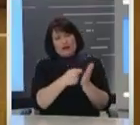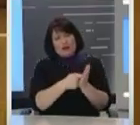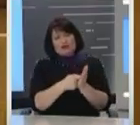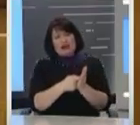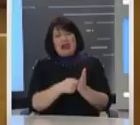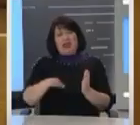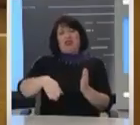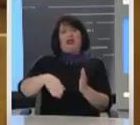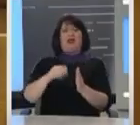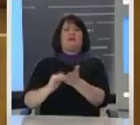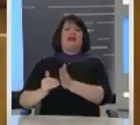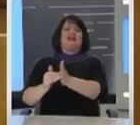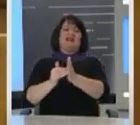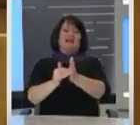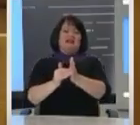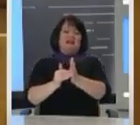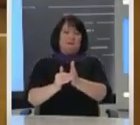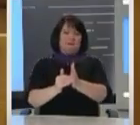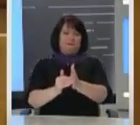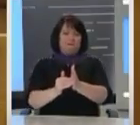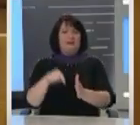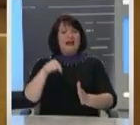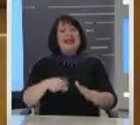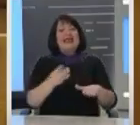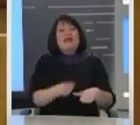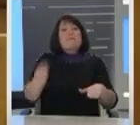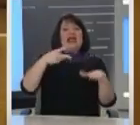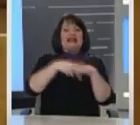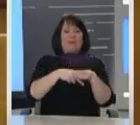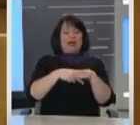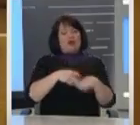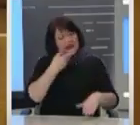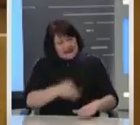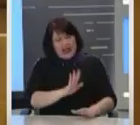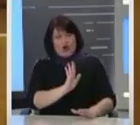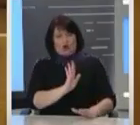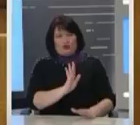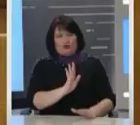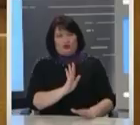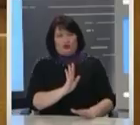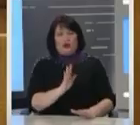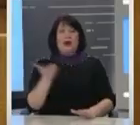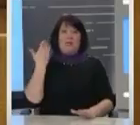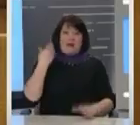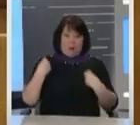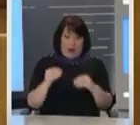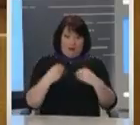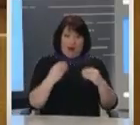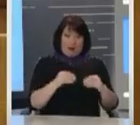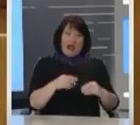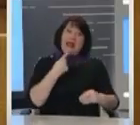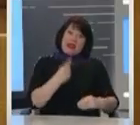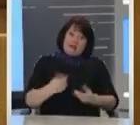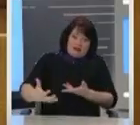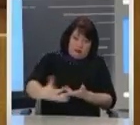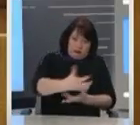υπηρεσίες. Πάμε και στο υπερταμείο και κάπου εδώ τελειώνω. Εκεί που θα παίρνατε πίσω αυτά που πούλησαν οι προηγούμενοι, εσείς δίνετε